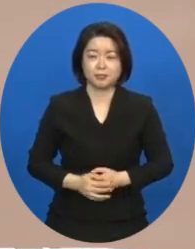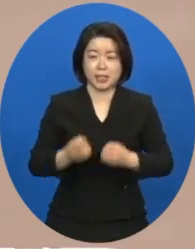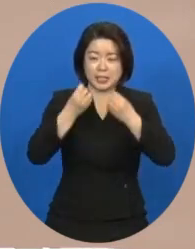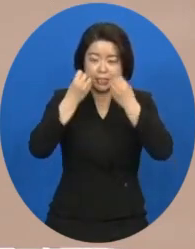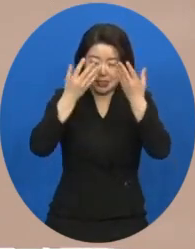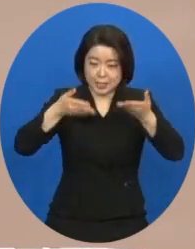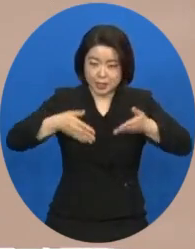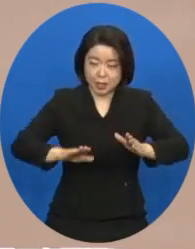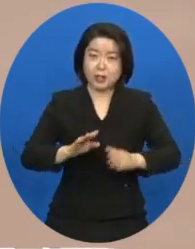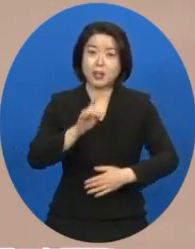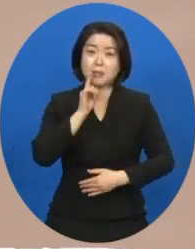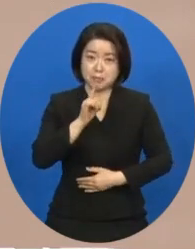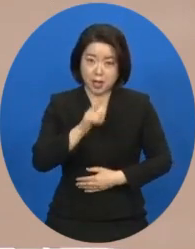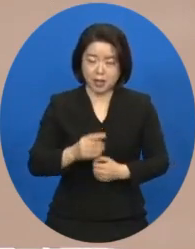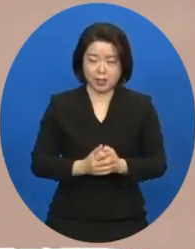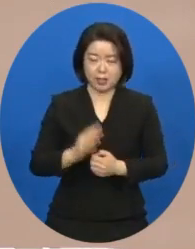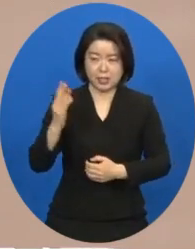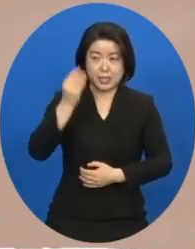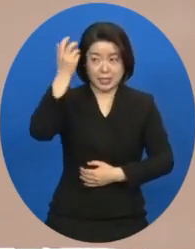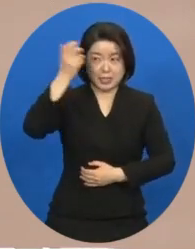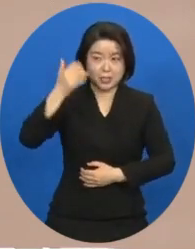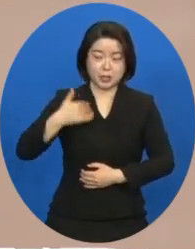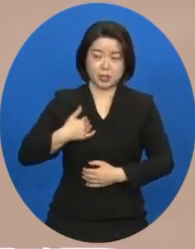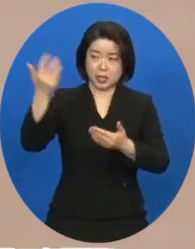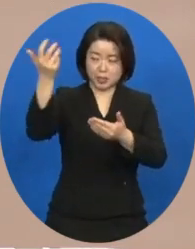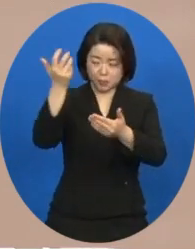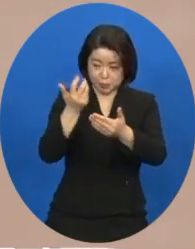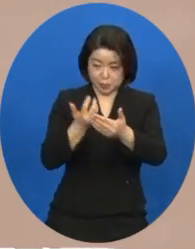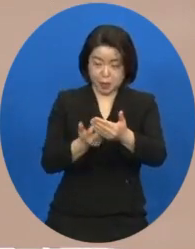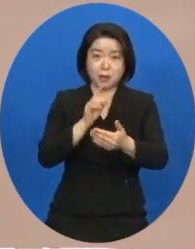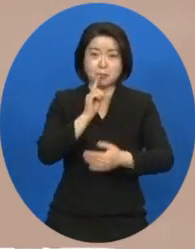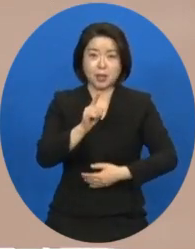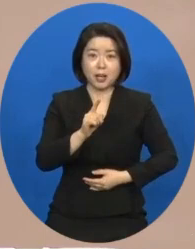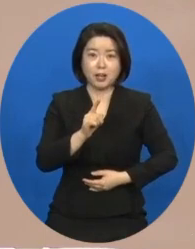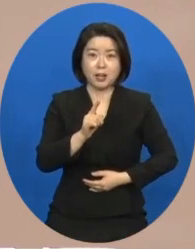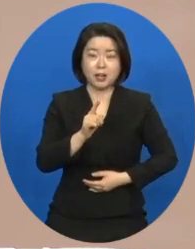거듭난다는 말, 성령이 내 안에 임하신다는 말,